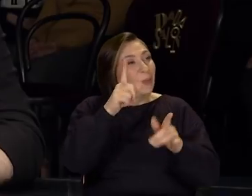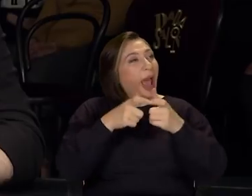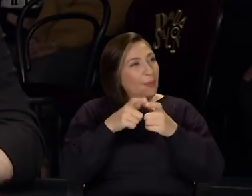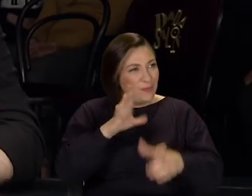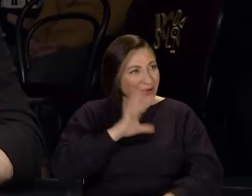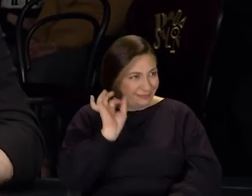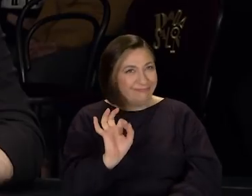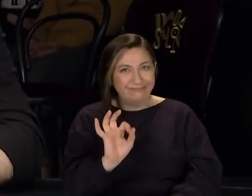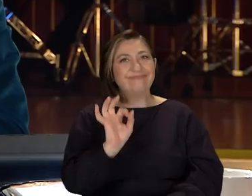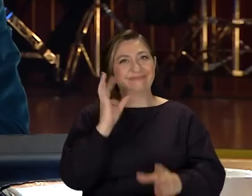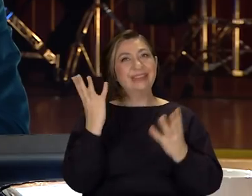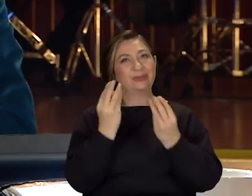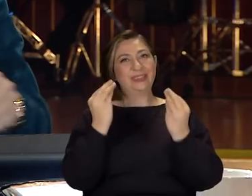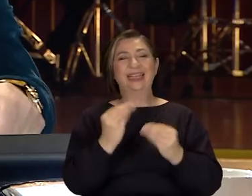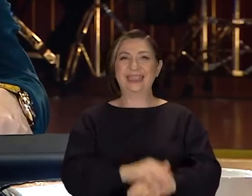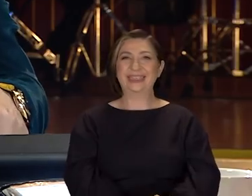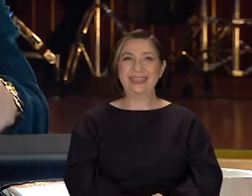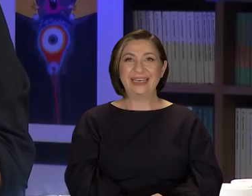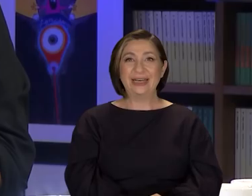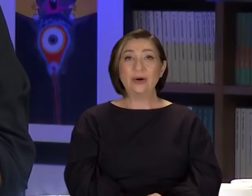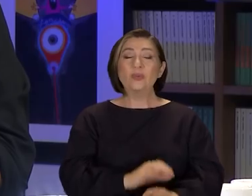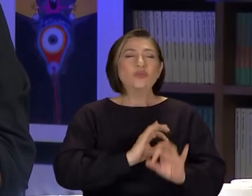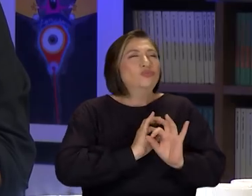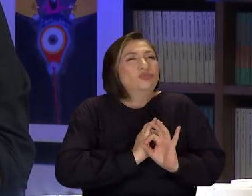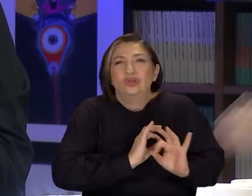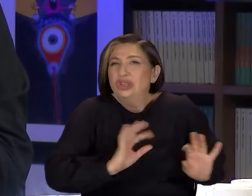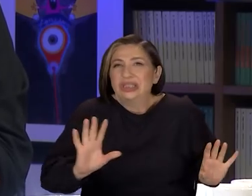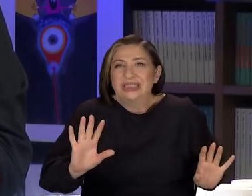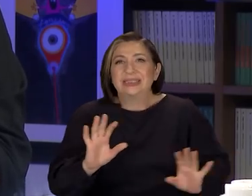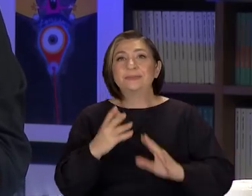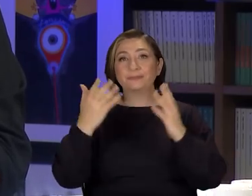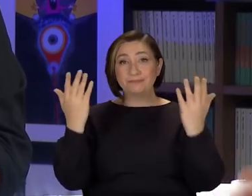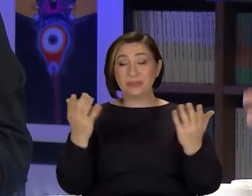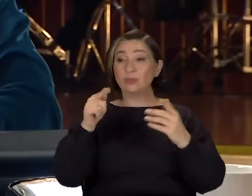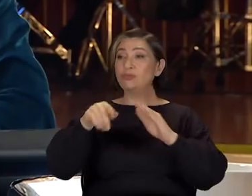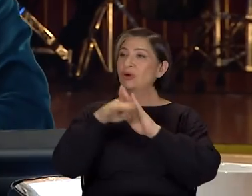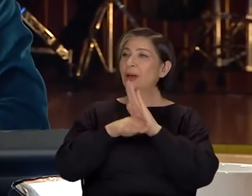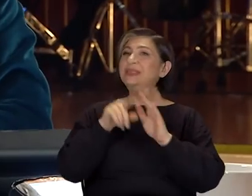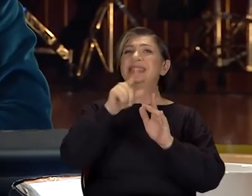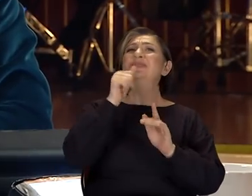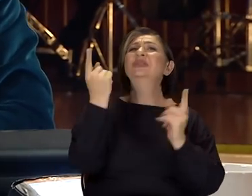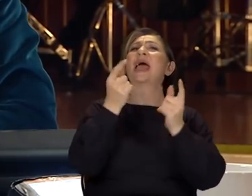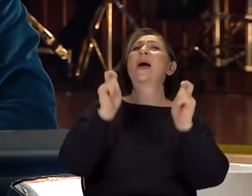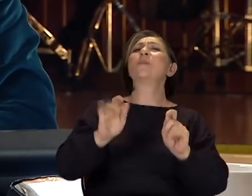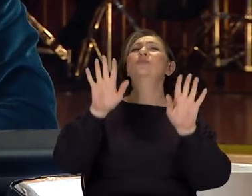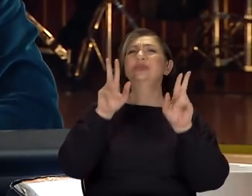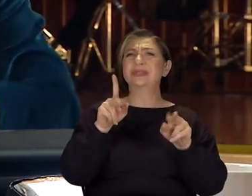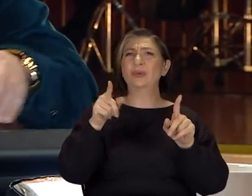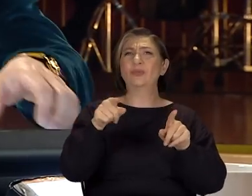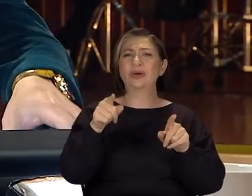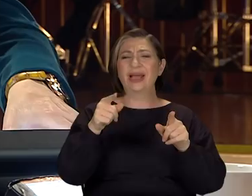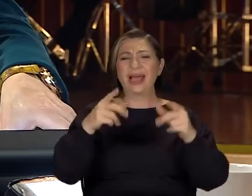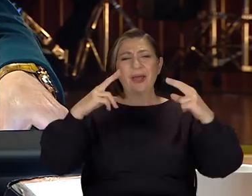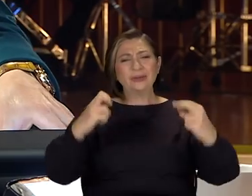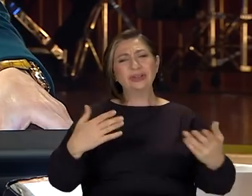evet. Aynen. Tabii. Yani ne güzeldir. Muazzamdı o. Aynen, evet. Kalmıştık. Bu arada tabii ki programı sanki siz hiçbir şey yapmıyorsunuz da buraya